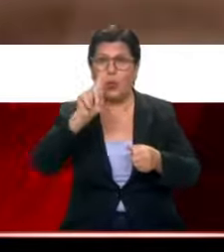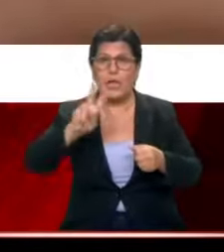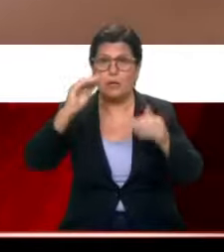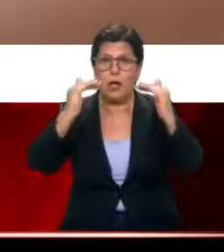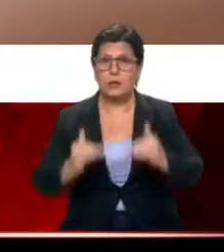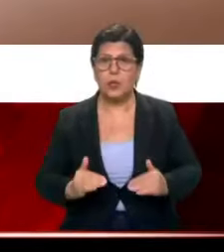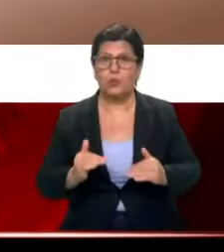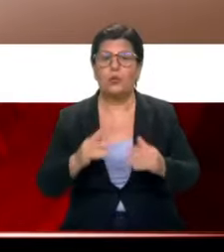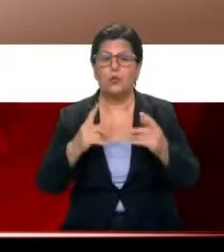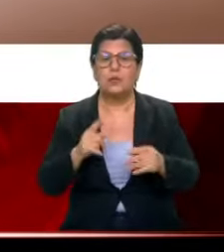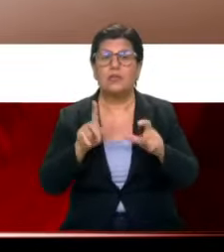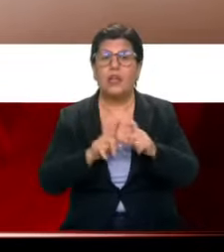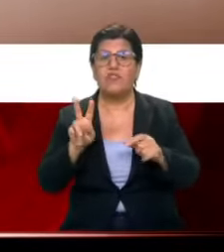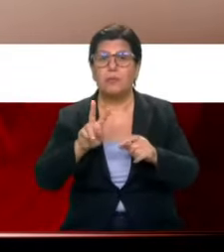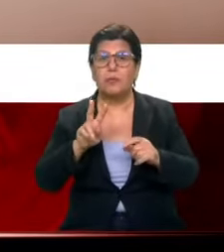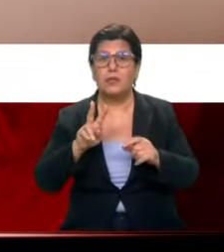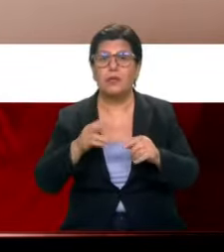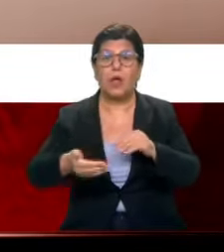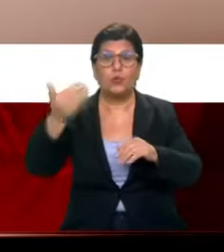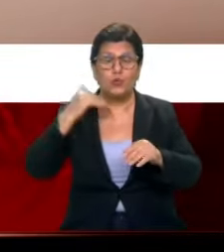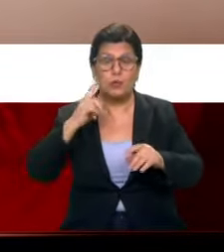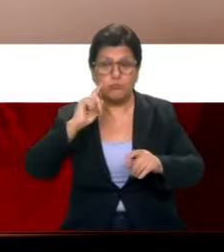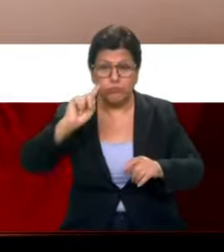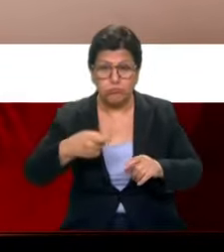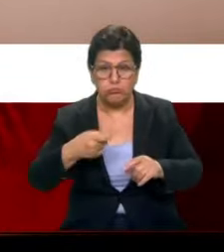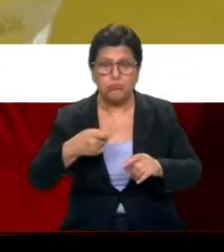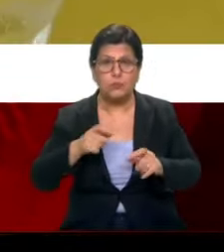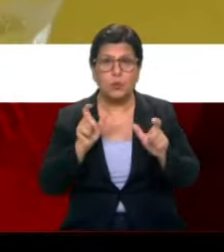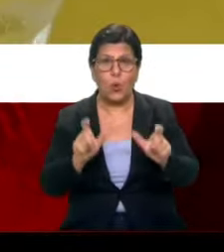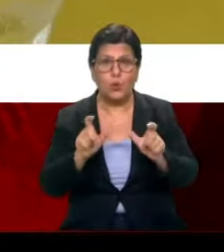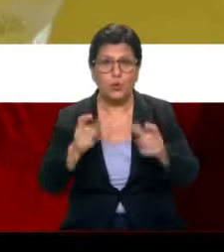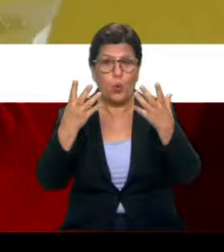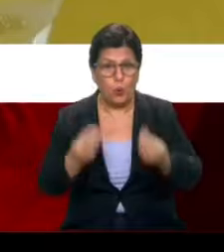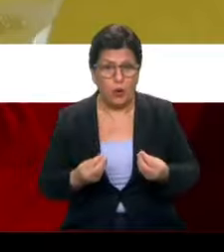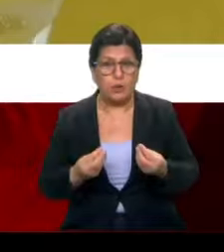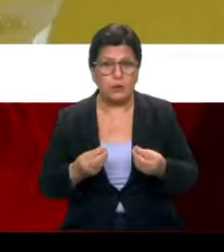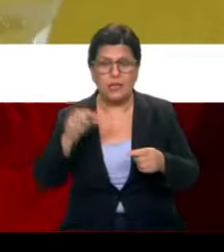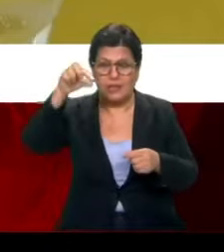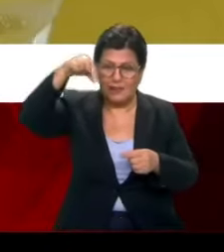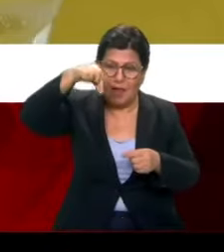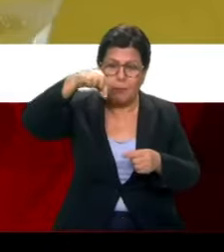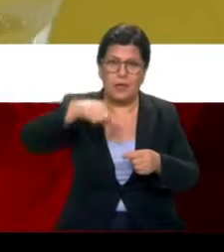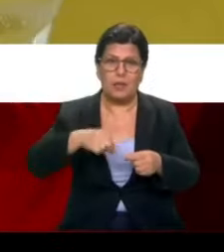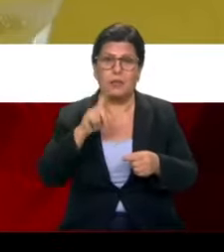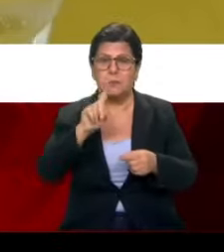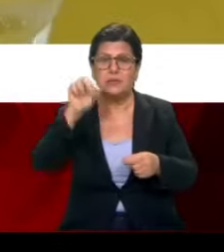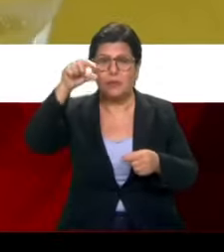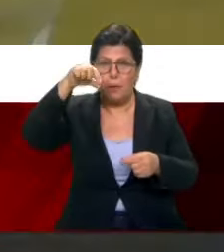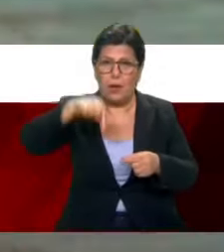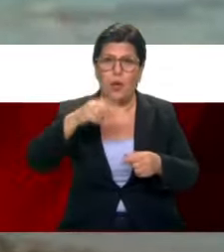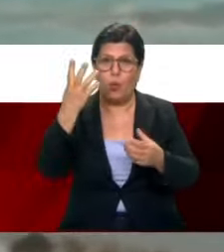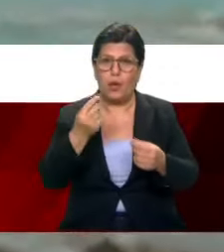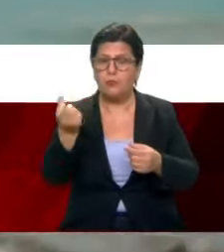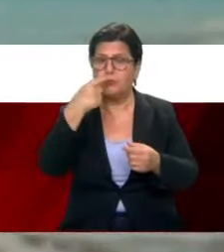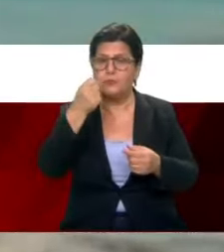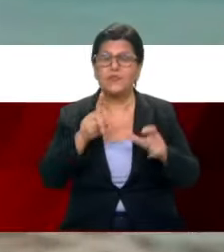azalıyor. D vitamini eksikliği daha önce tespit edilmiş kişilerde koruyucu amaçlı damla şeklinde D vitamini takviyeleri de yapılabilir.